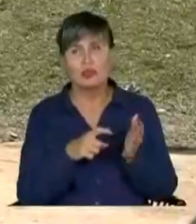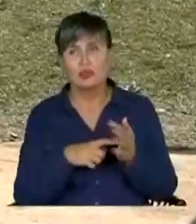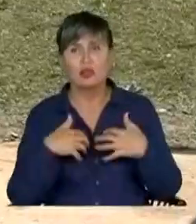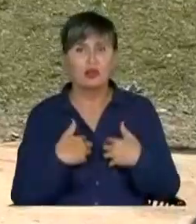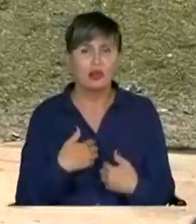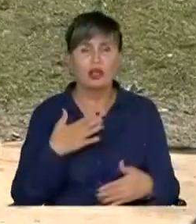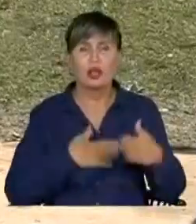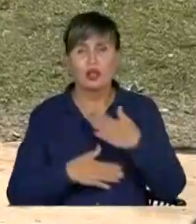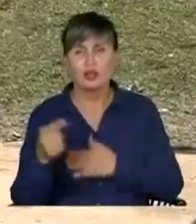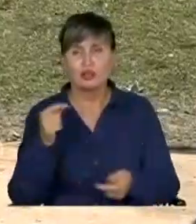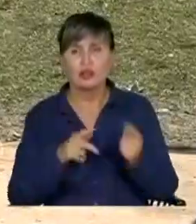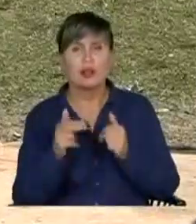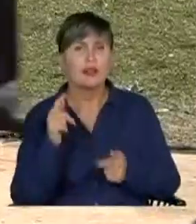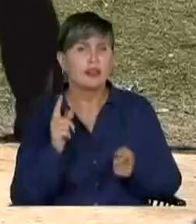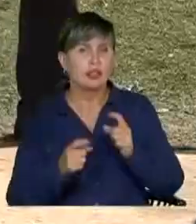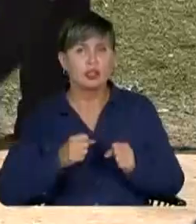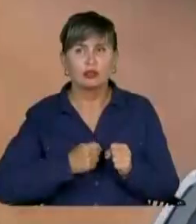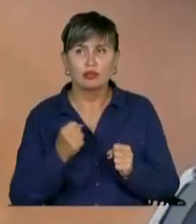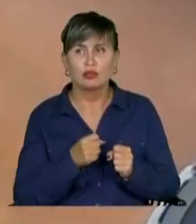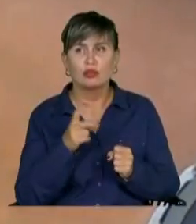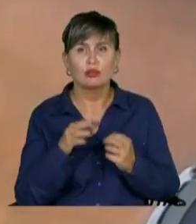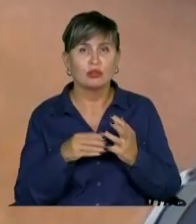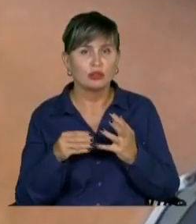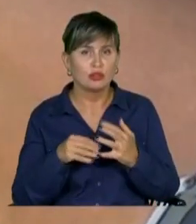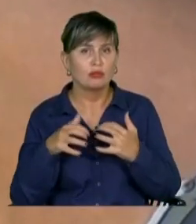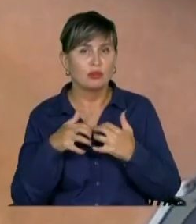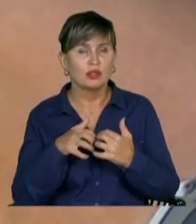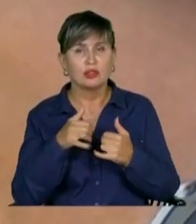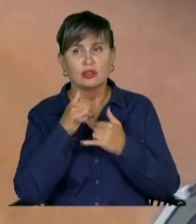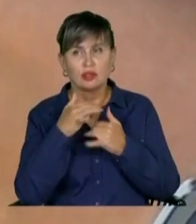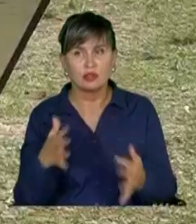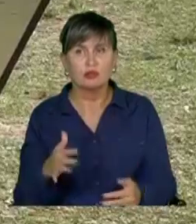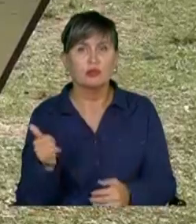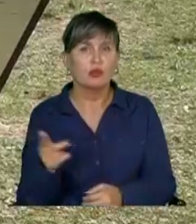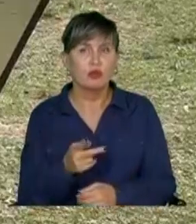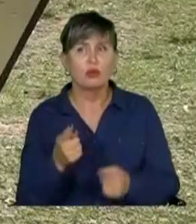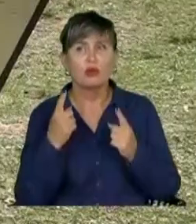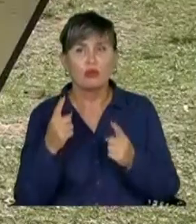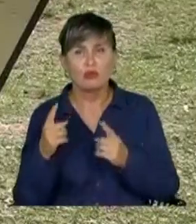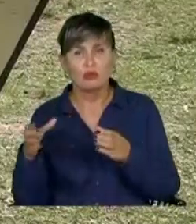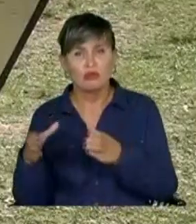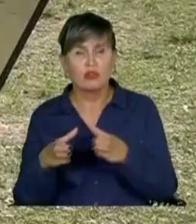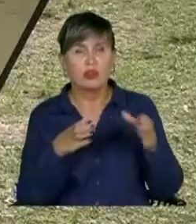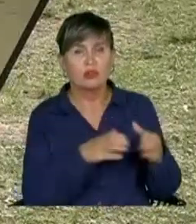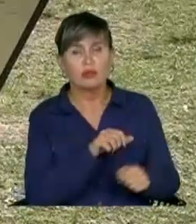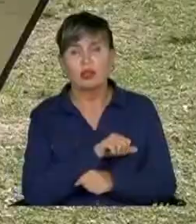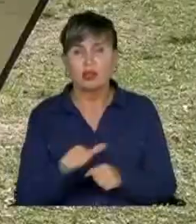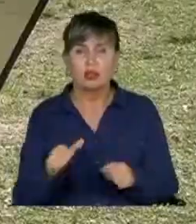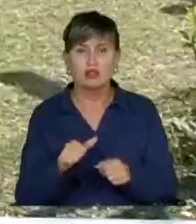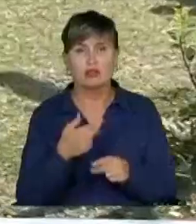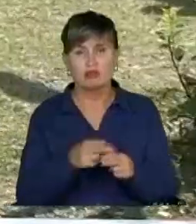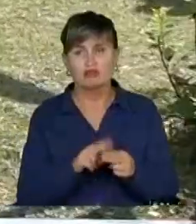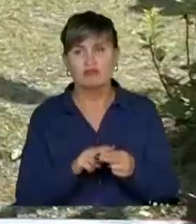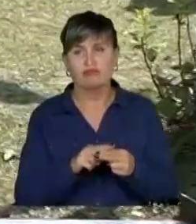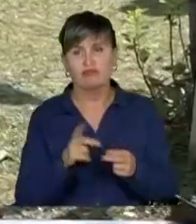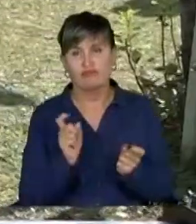радость друг с другом, как настоящие друзья. Но вот землю поделить не смогли. У обоих в ауле крупные фермы, граница которых и стала